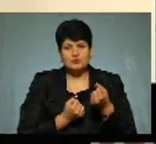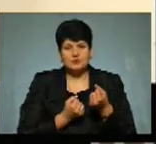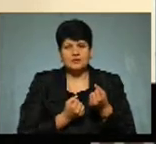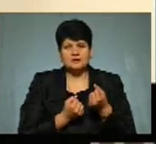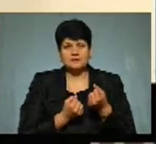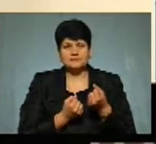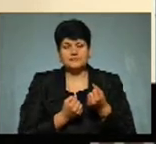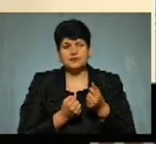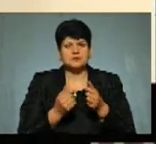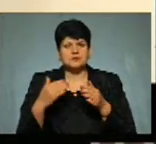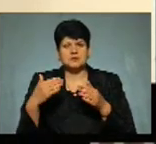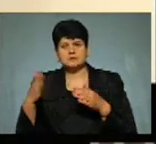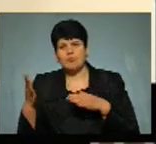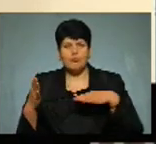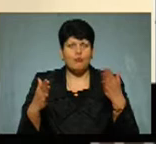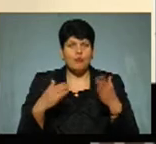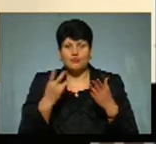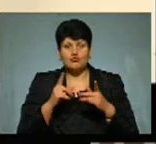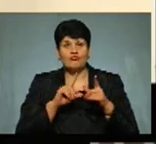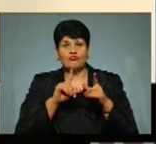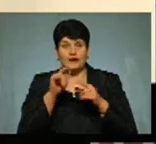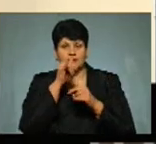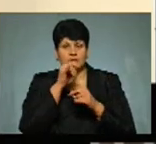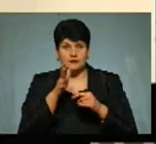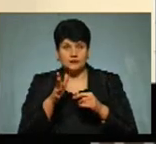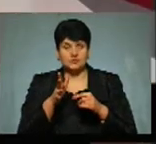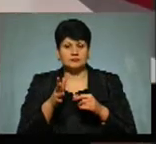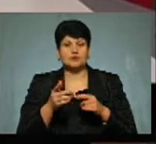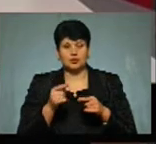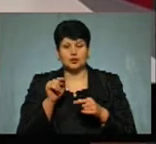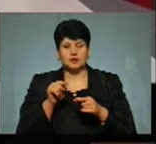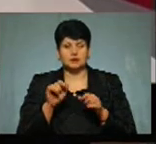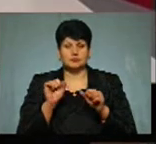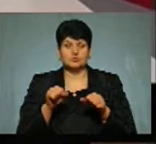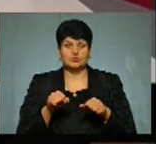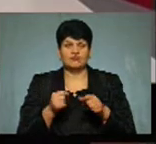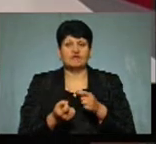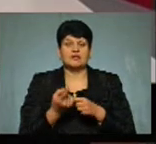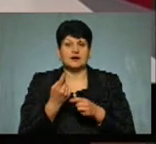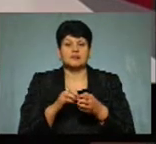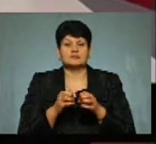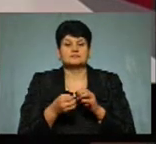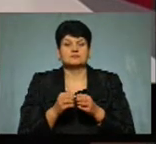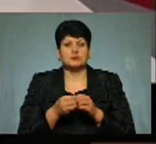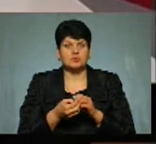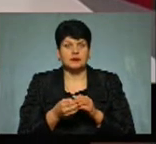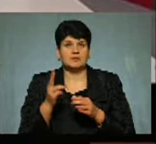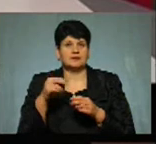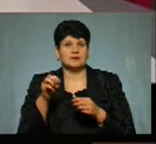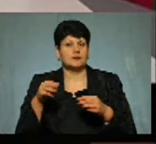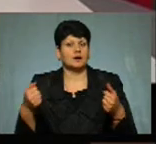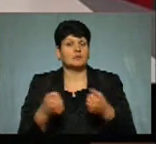автомобіль з якогось боку і виїхати з необережністю, тоді може, ну, тобто виникає загроза дорожньо-транспортним